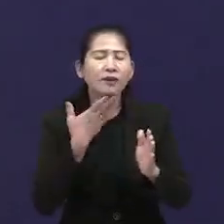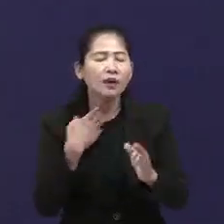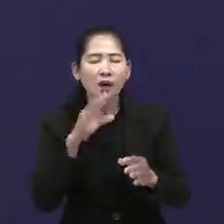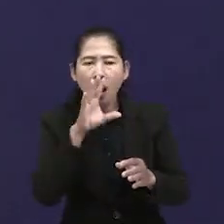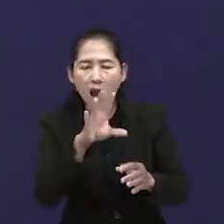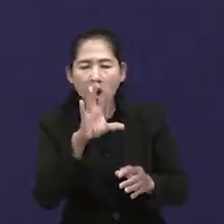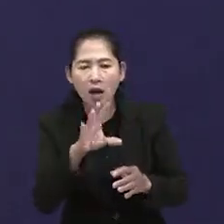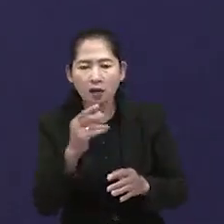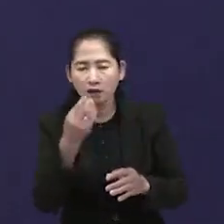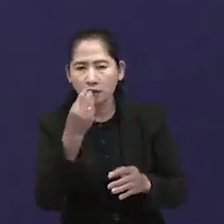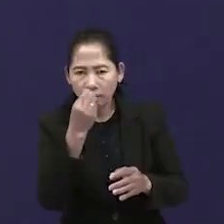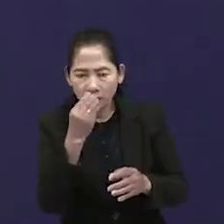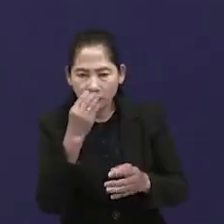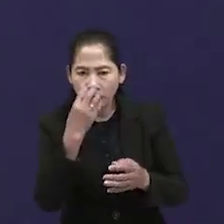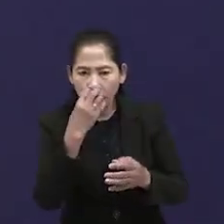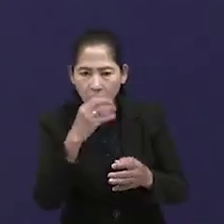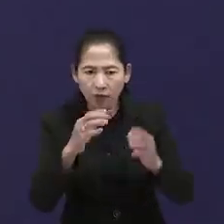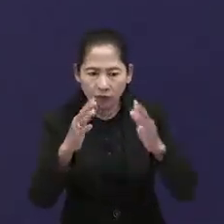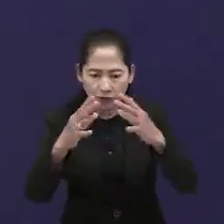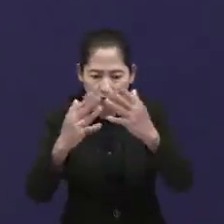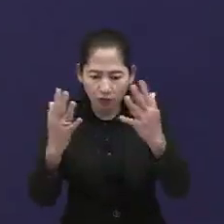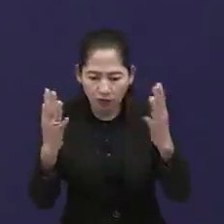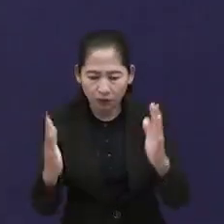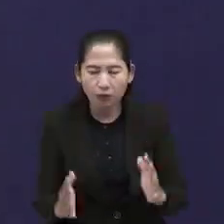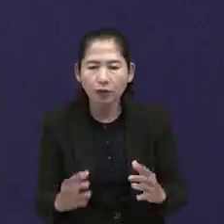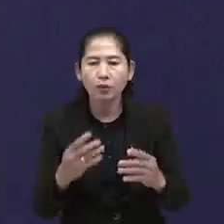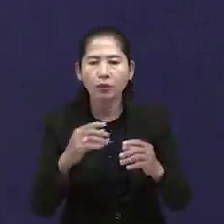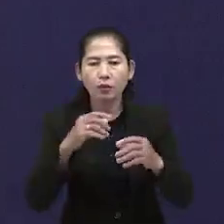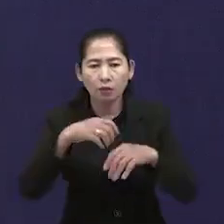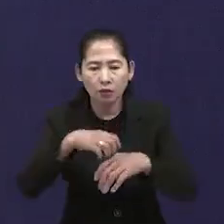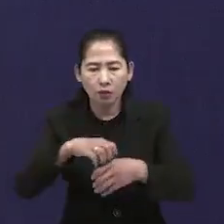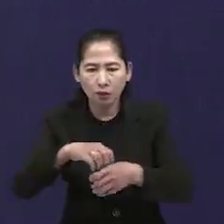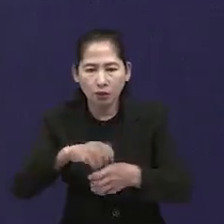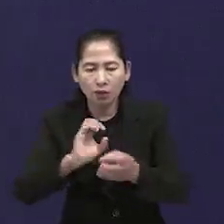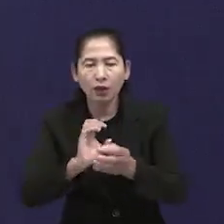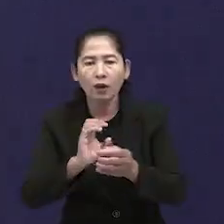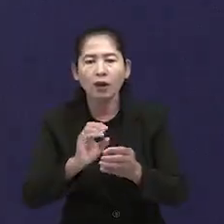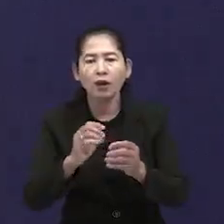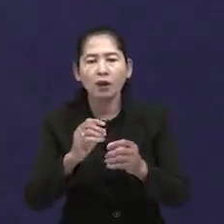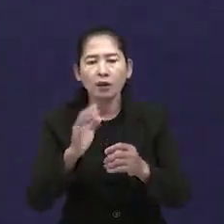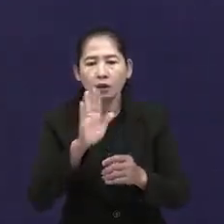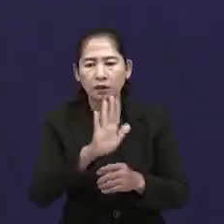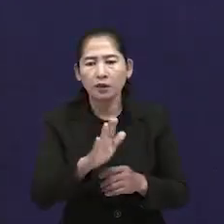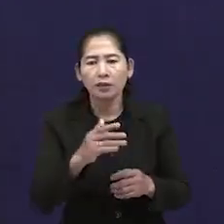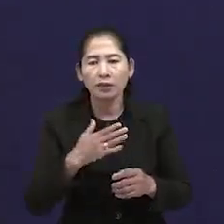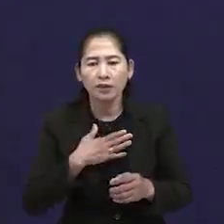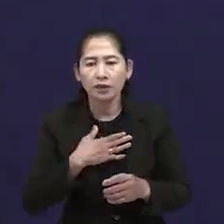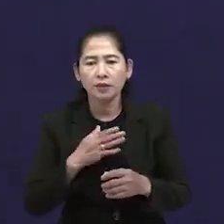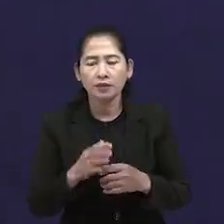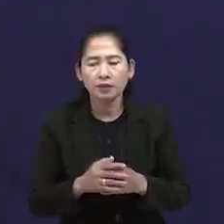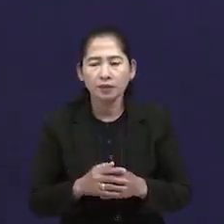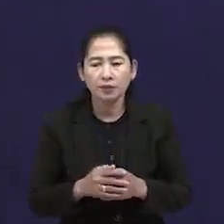កហើយយកច្រមុះទៅគាស់ទ្រង់ឲ្យសំឡេងដល់ម្ចាស់ចាដល់អ្នកគ្រូ2ដងទៀតកូន